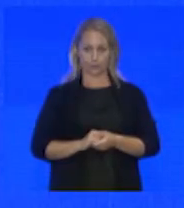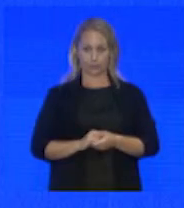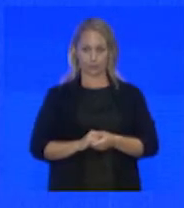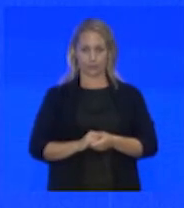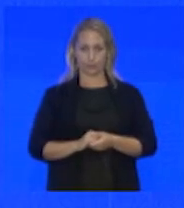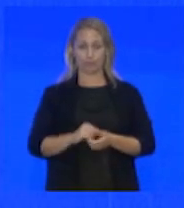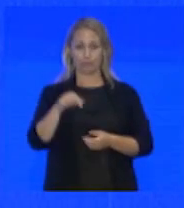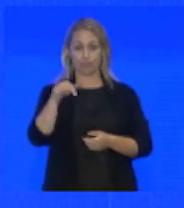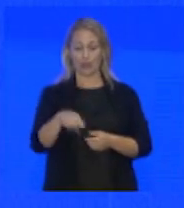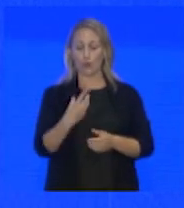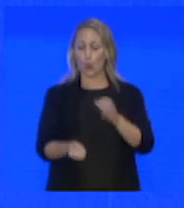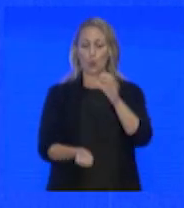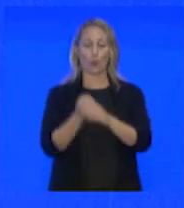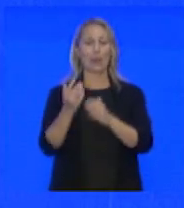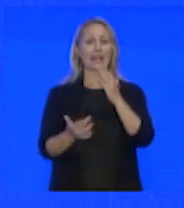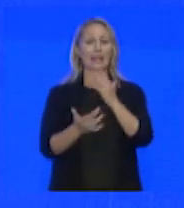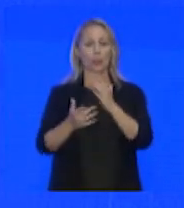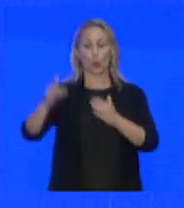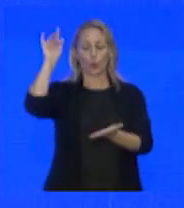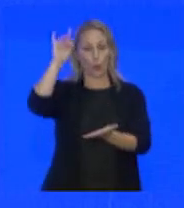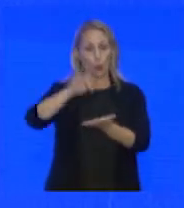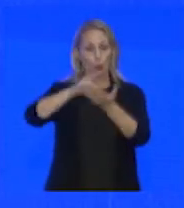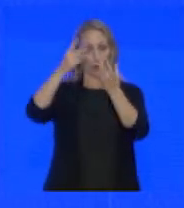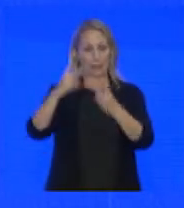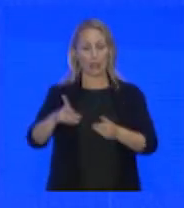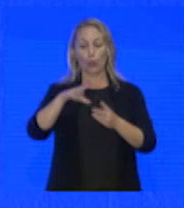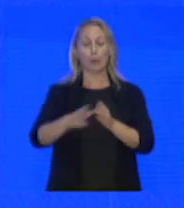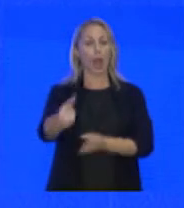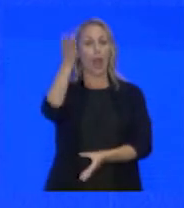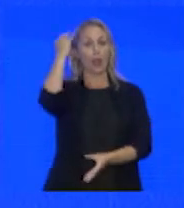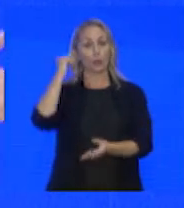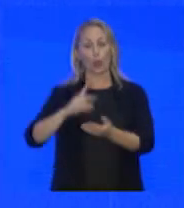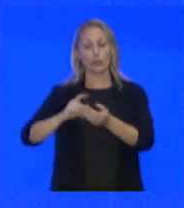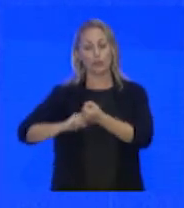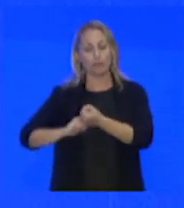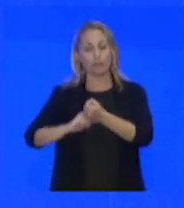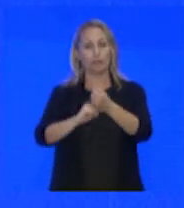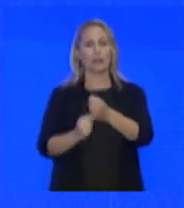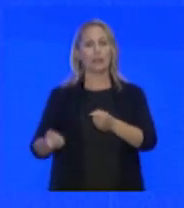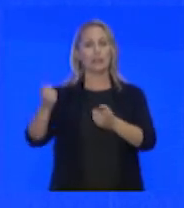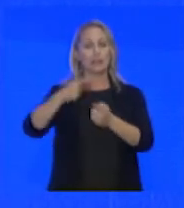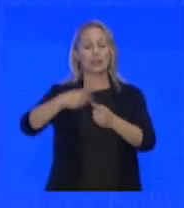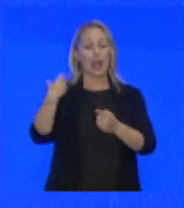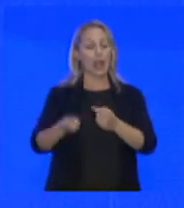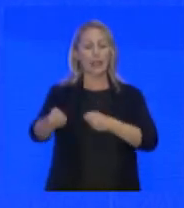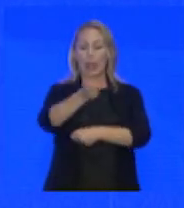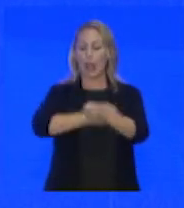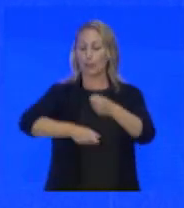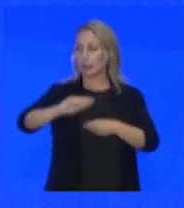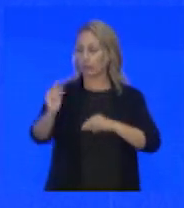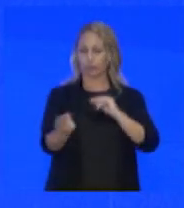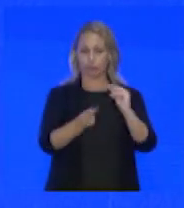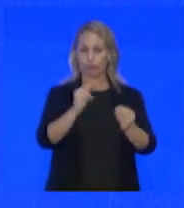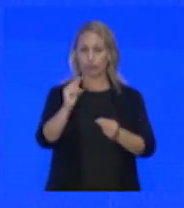Πρόκειται για ένα νέο τεχνολογικό πάρκο, θα προσελκύσει επενδύσεις στην οικονομία της γνώσης και δεν είναι τυχαίο μάλιστα ότι πολλές επιχειρήσεις έχουν από τώρα